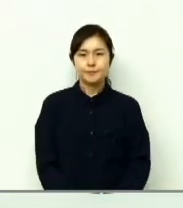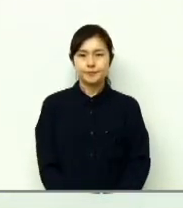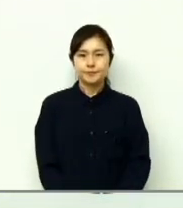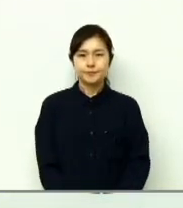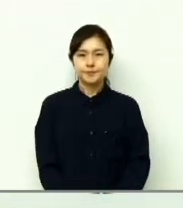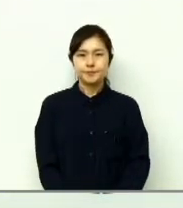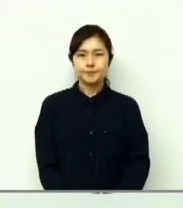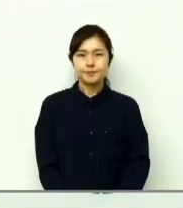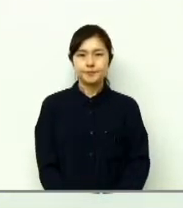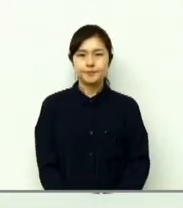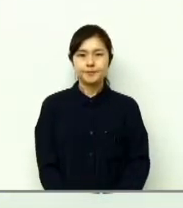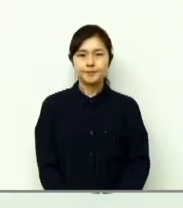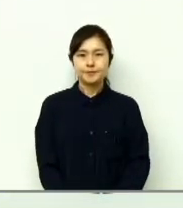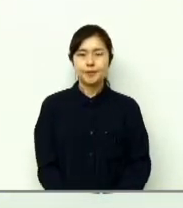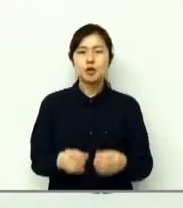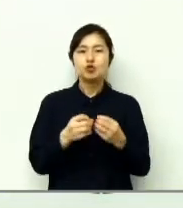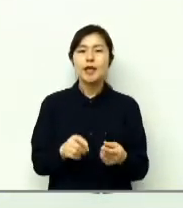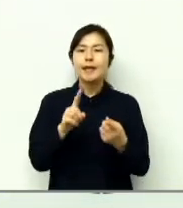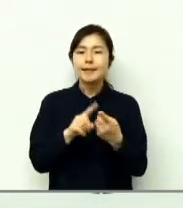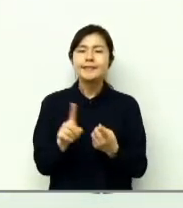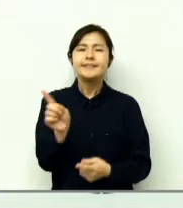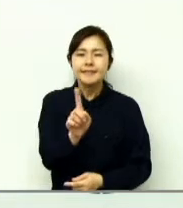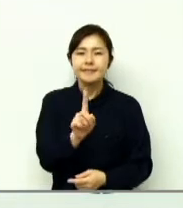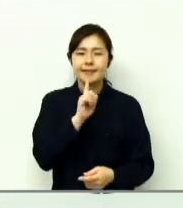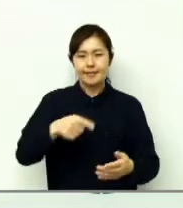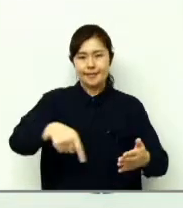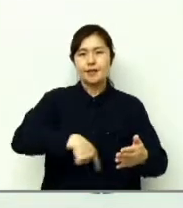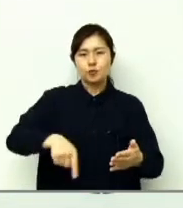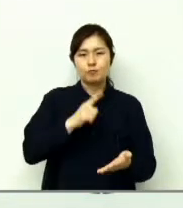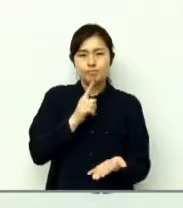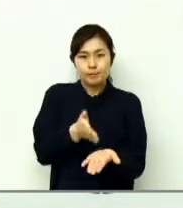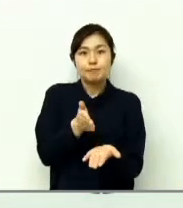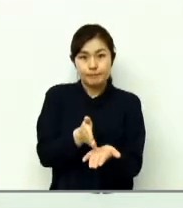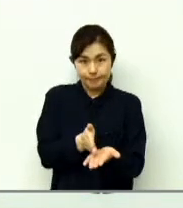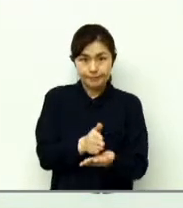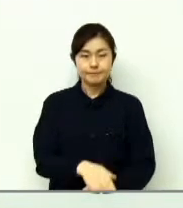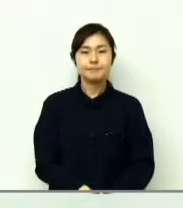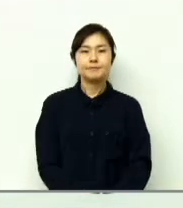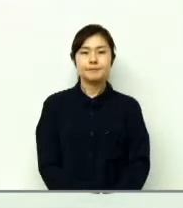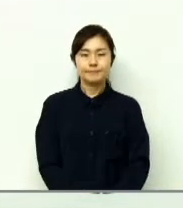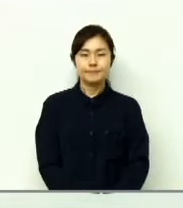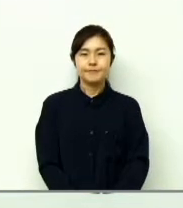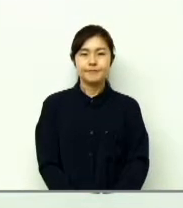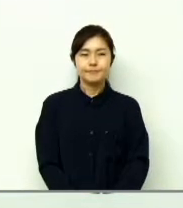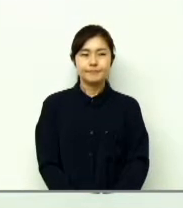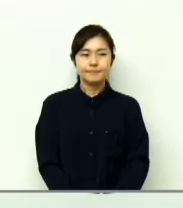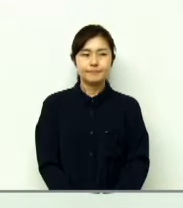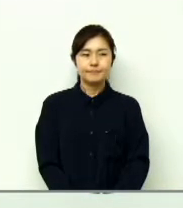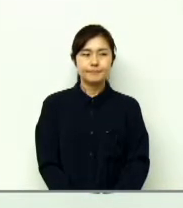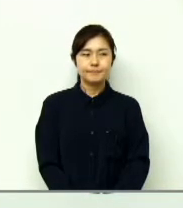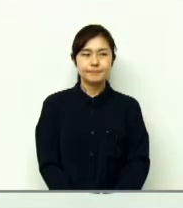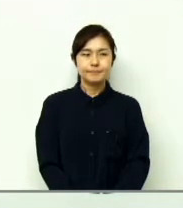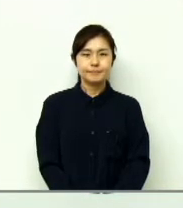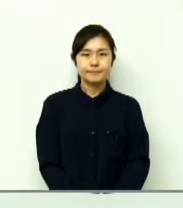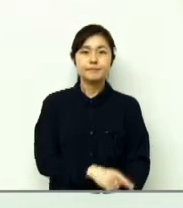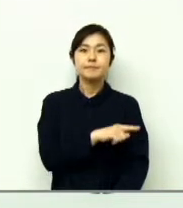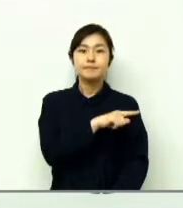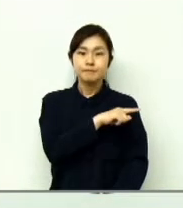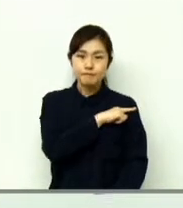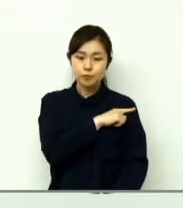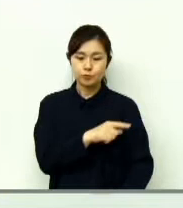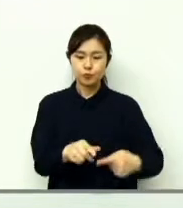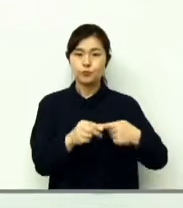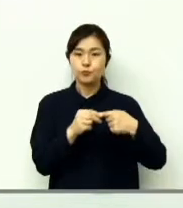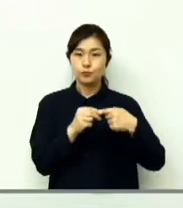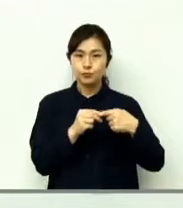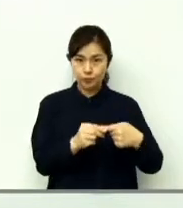体的な事業について、主な事業についてご説明をします。まず一つ目で